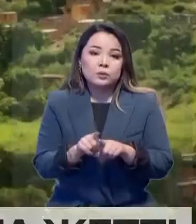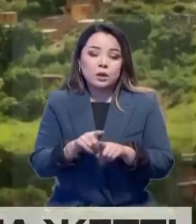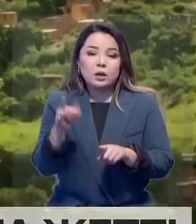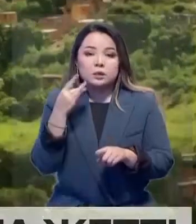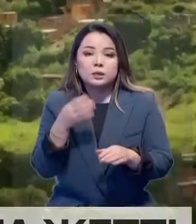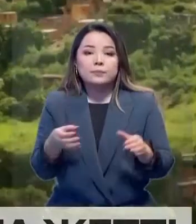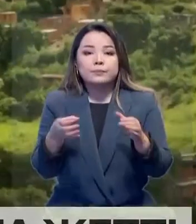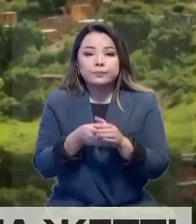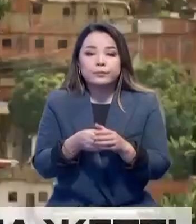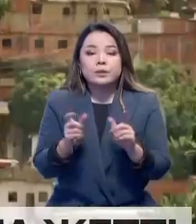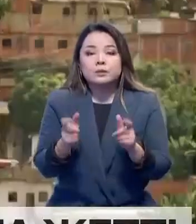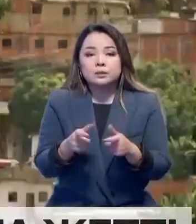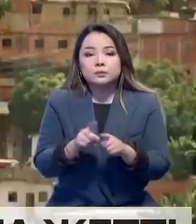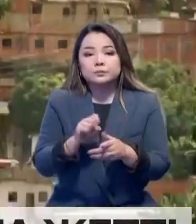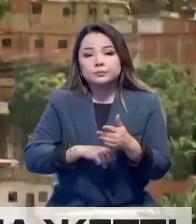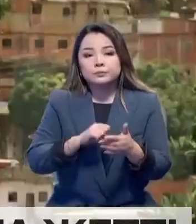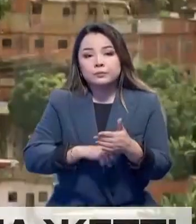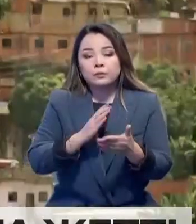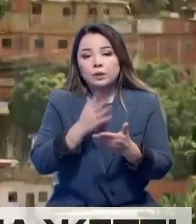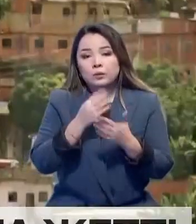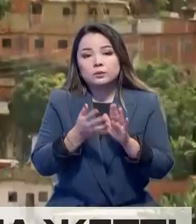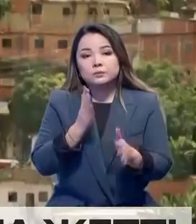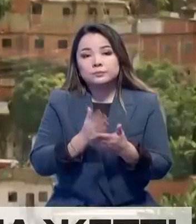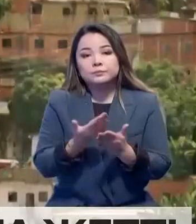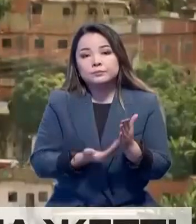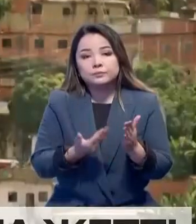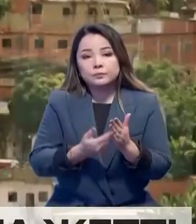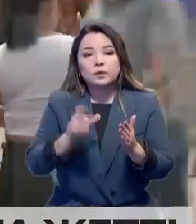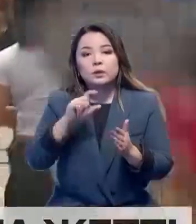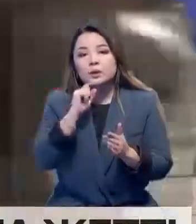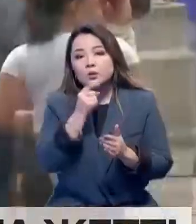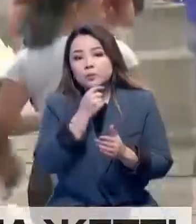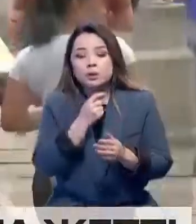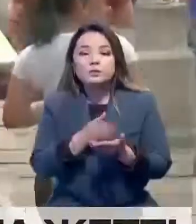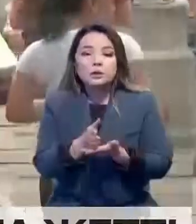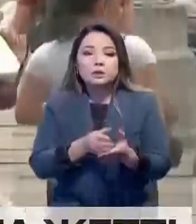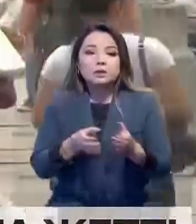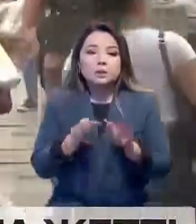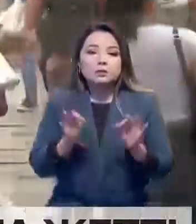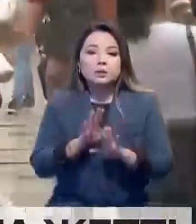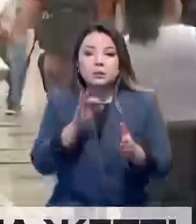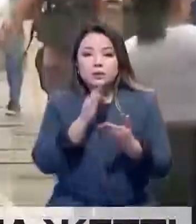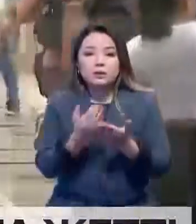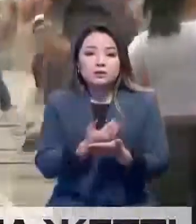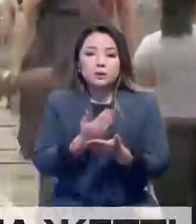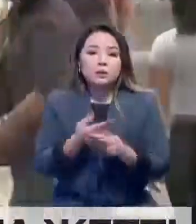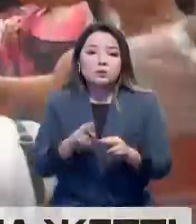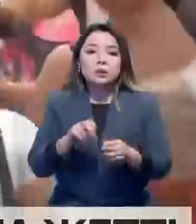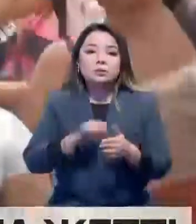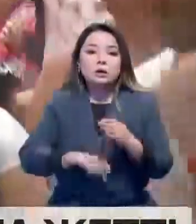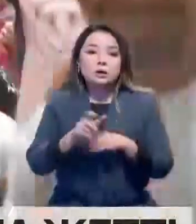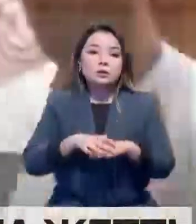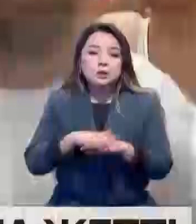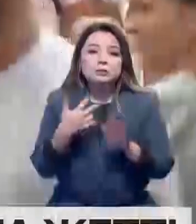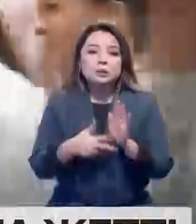ақш тарапынан салынған санкциялар бар. Өз кезегінде сарапшылар биліктің экономикалық саясаты дұрыс еместігін айтады. Соның салдарынан